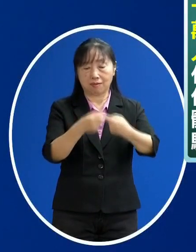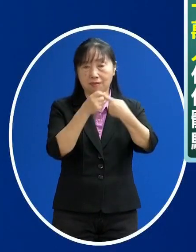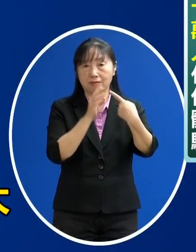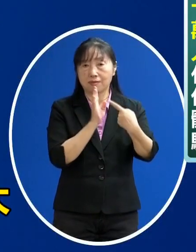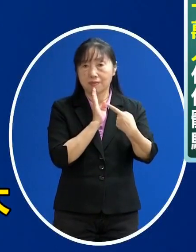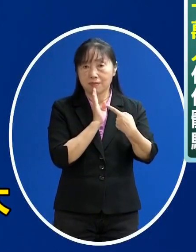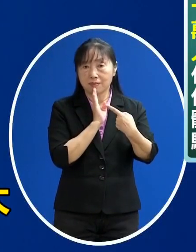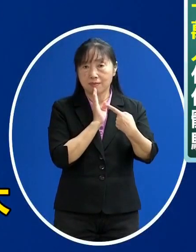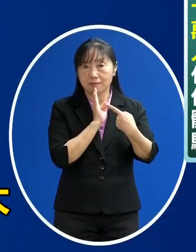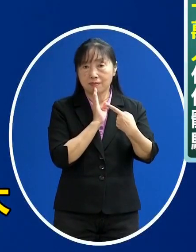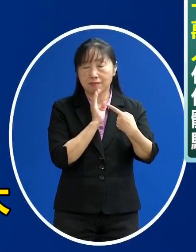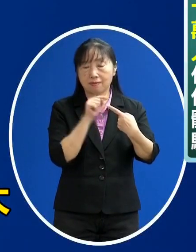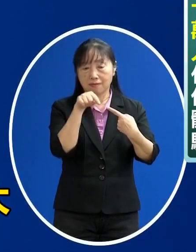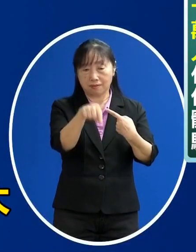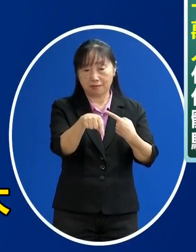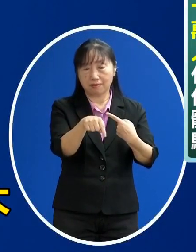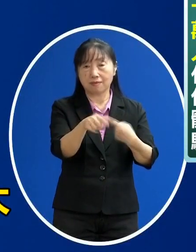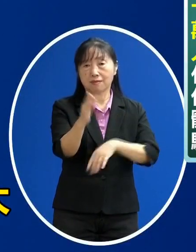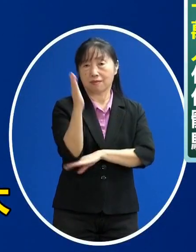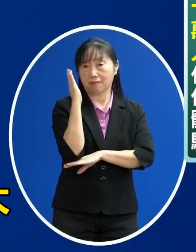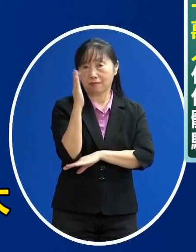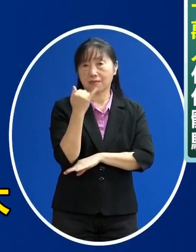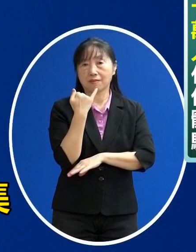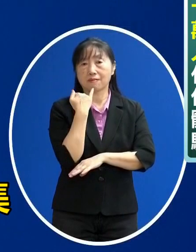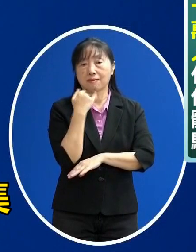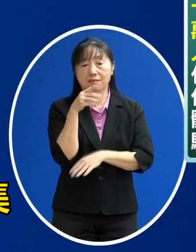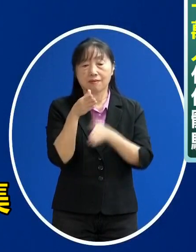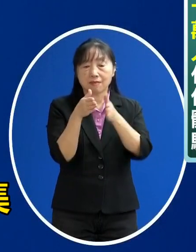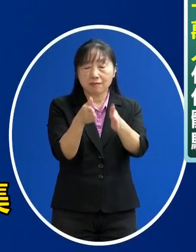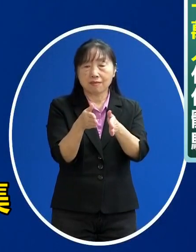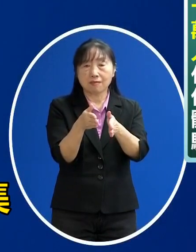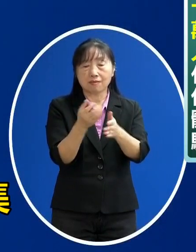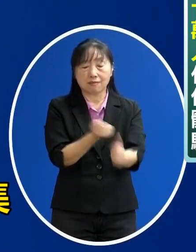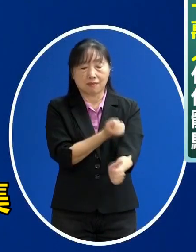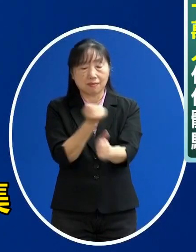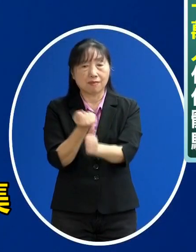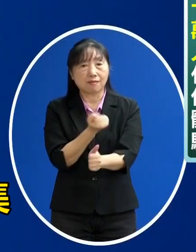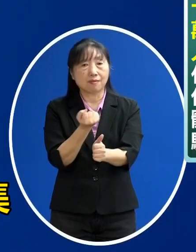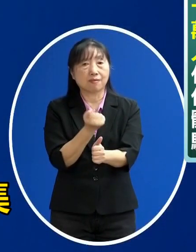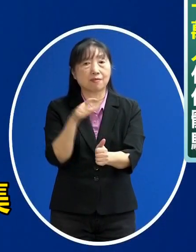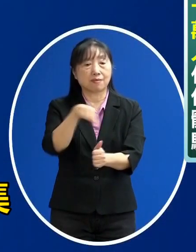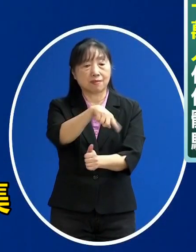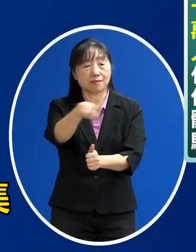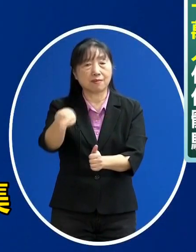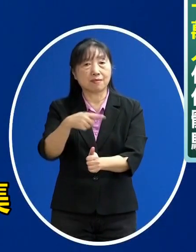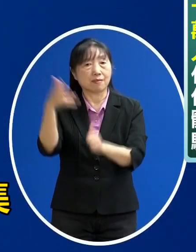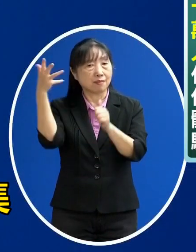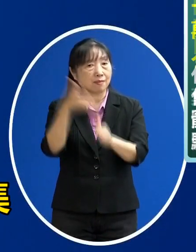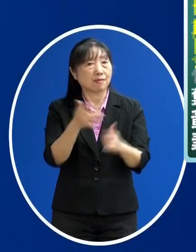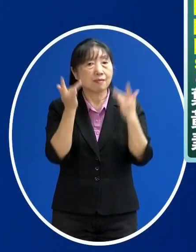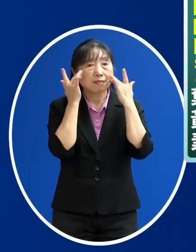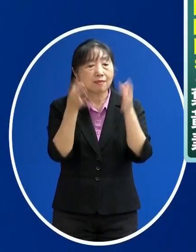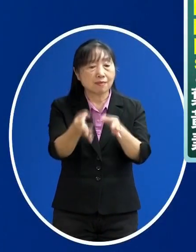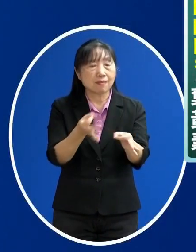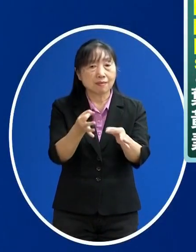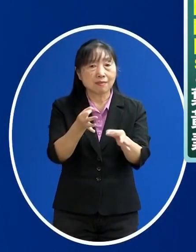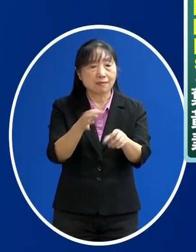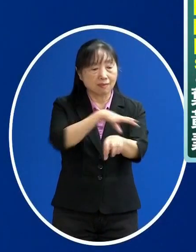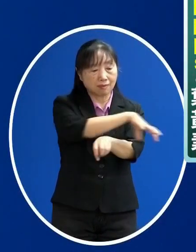希望各地方政府这边可以扩大管制整个这个传统市集至周